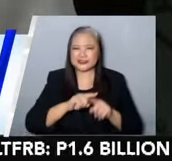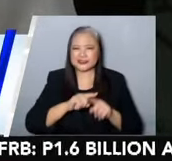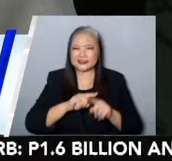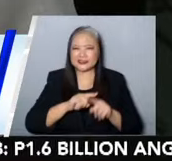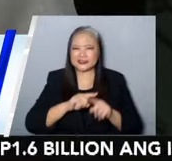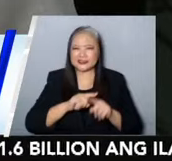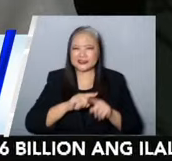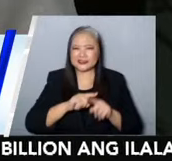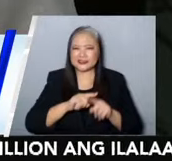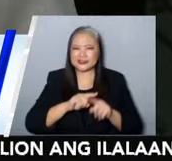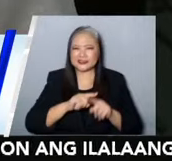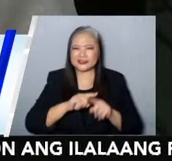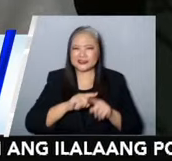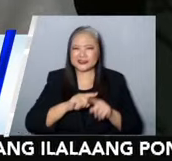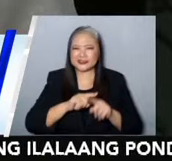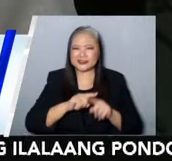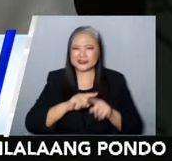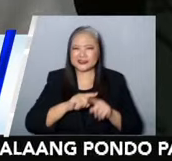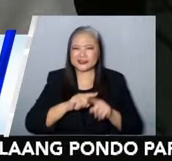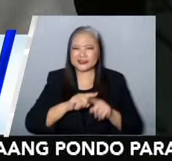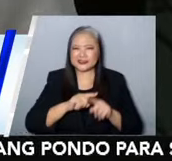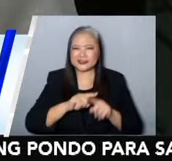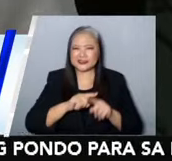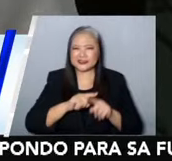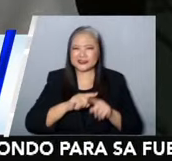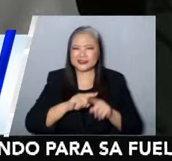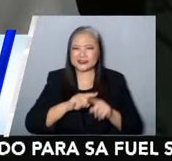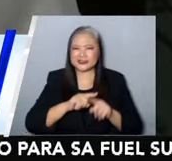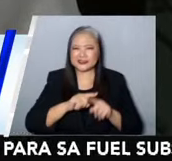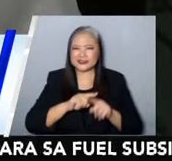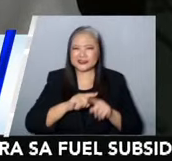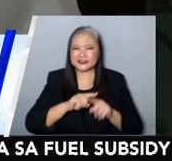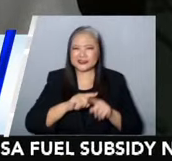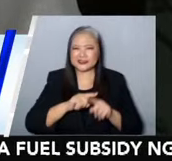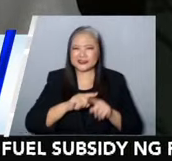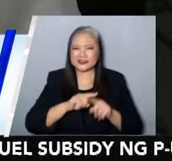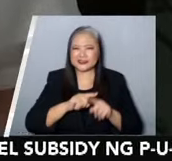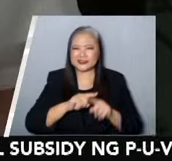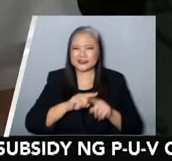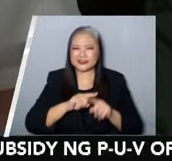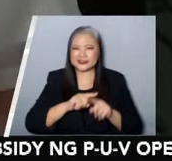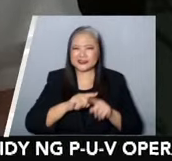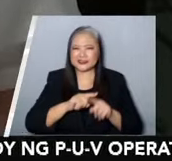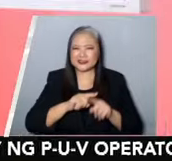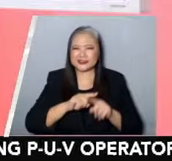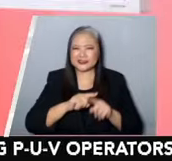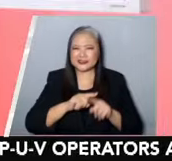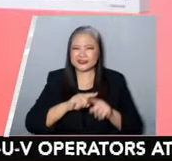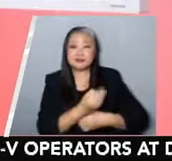pinakita, eh mas improve pa at mas maganda kapag diniliver na sa atin.